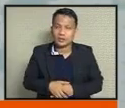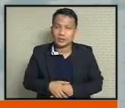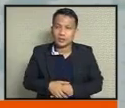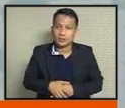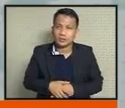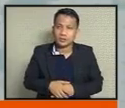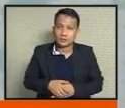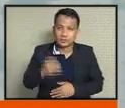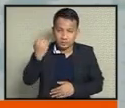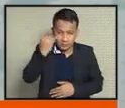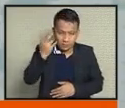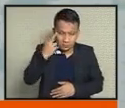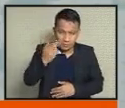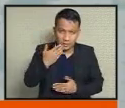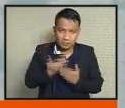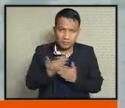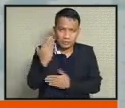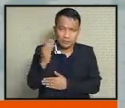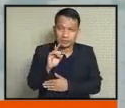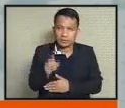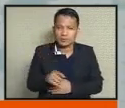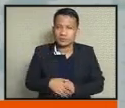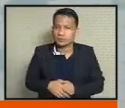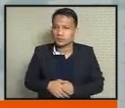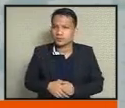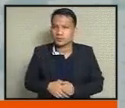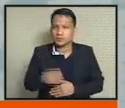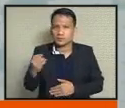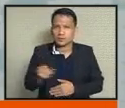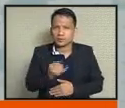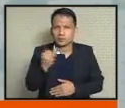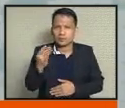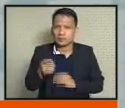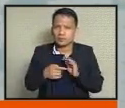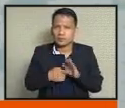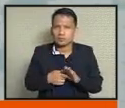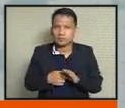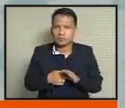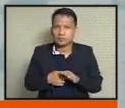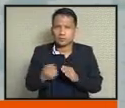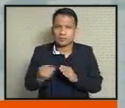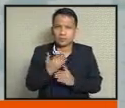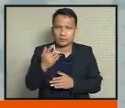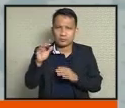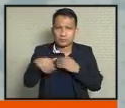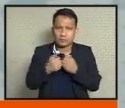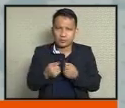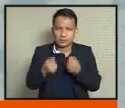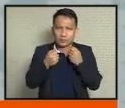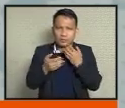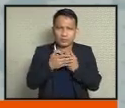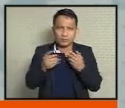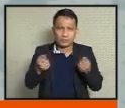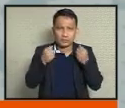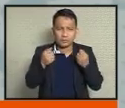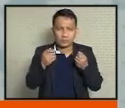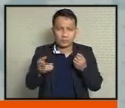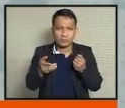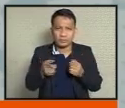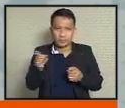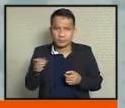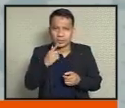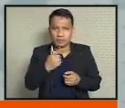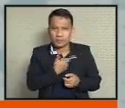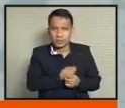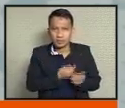po, Sir Rafi, at sa ating mga tagapakinig. Sir, ilan ho yung pagkakulong kapag nasentensya na at na-find